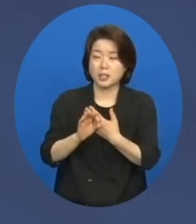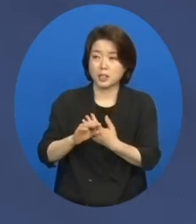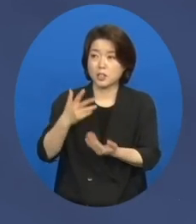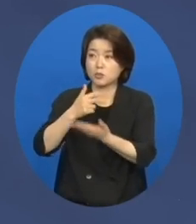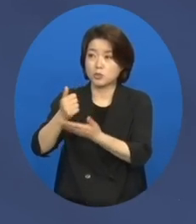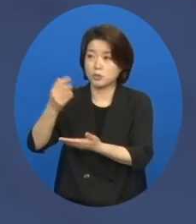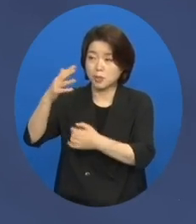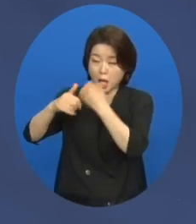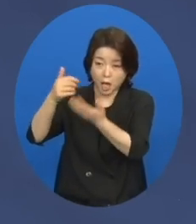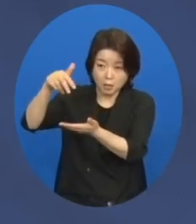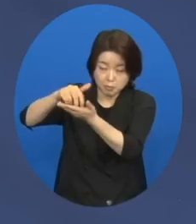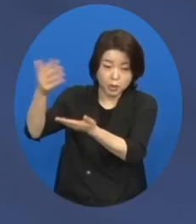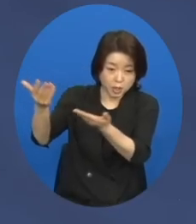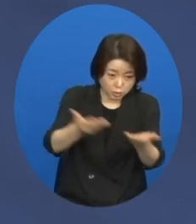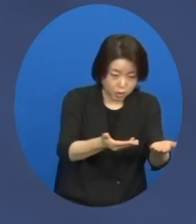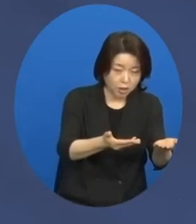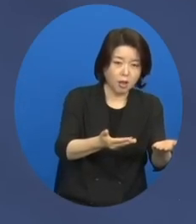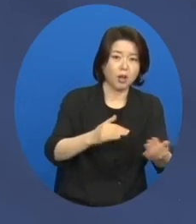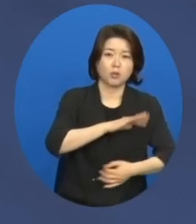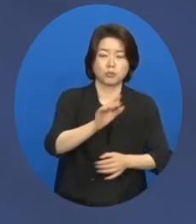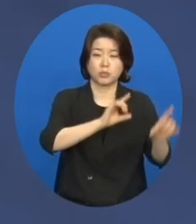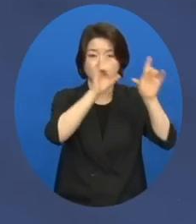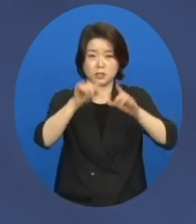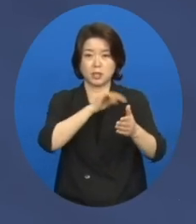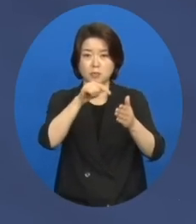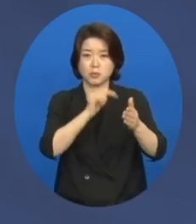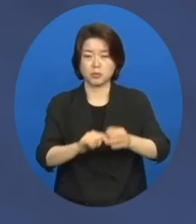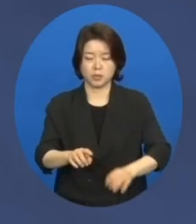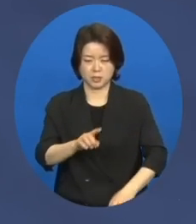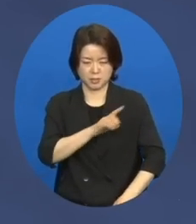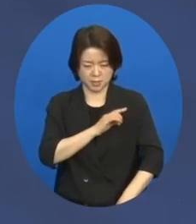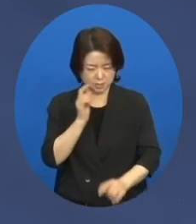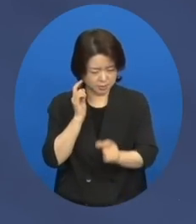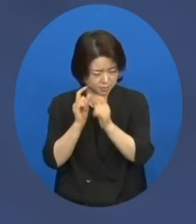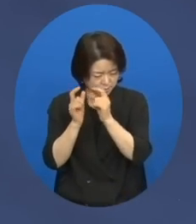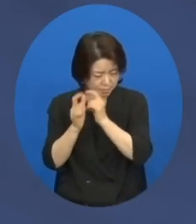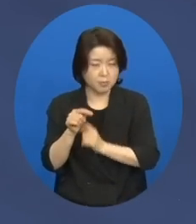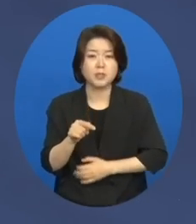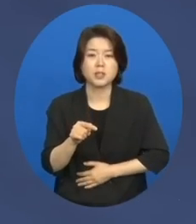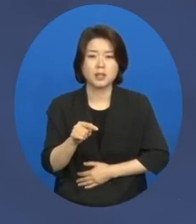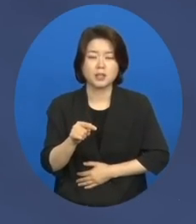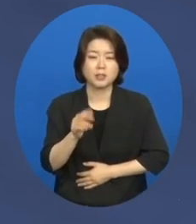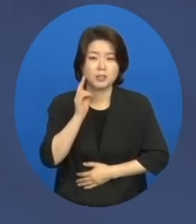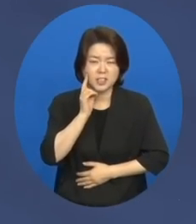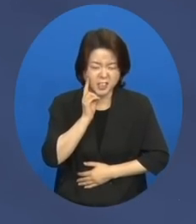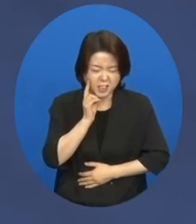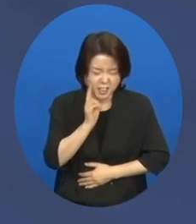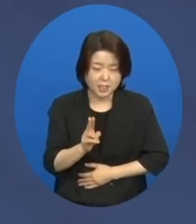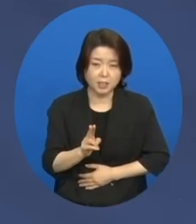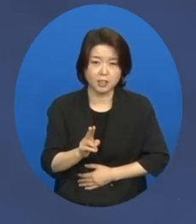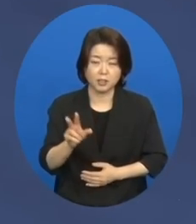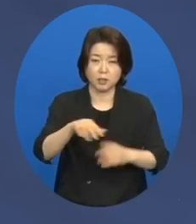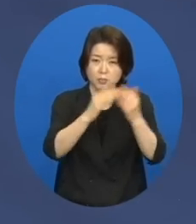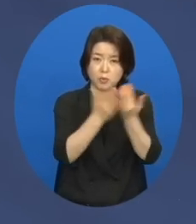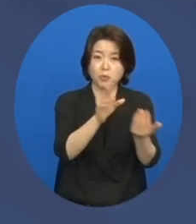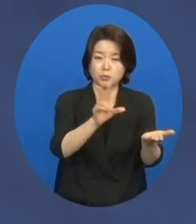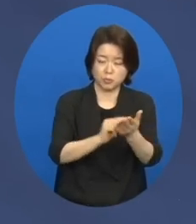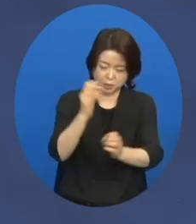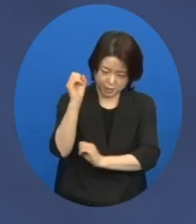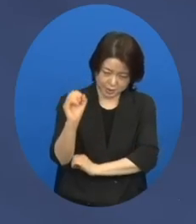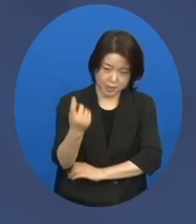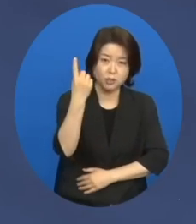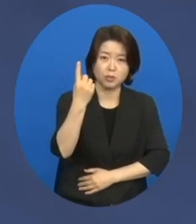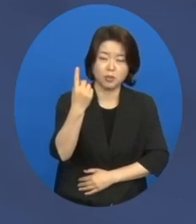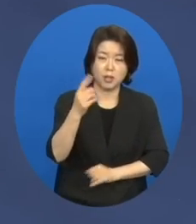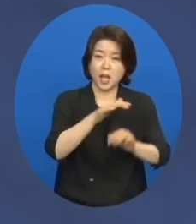편에서 그렇다면 우리의 삶 가운데 제일 고민하고 치열하게 모든 문제의 근원과